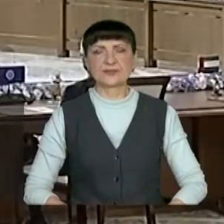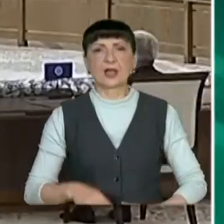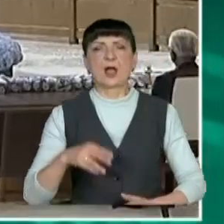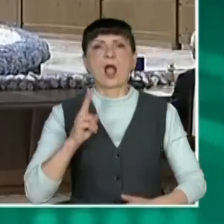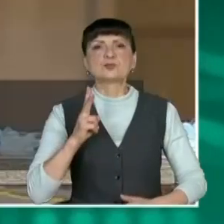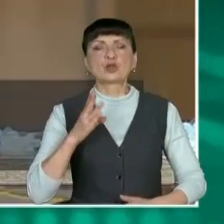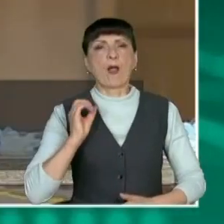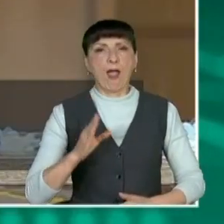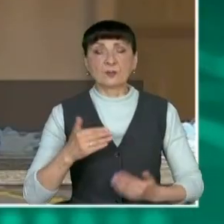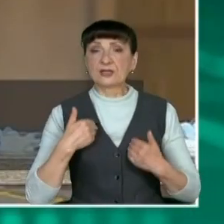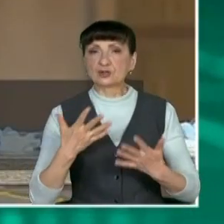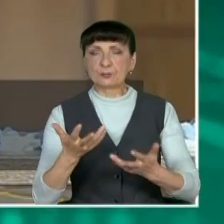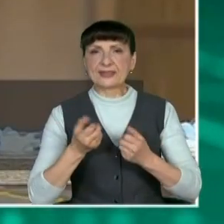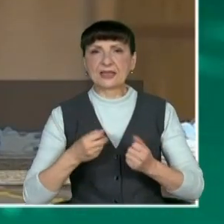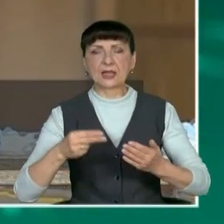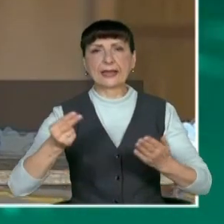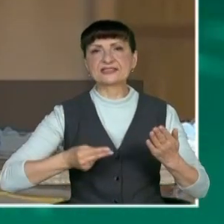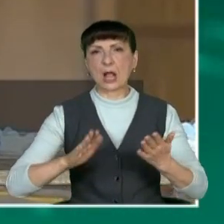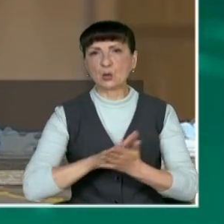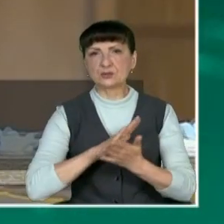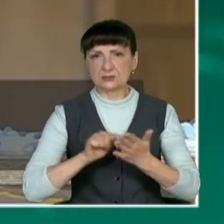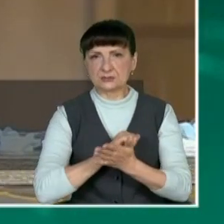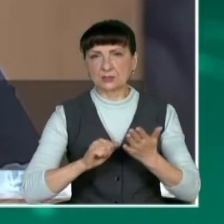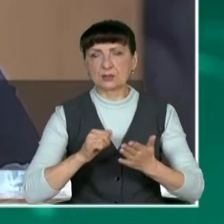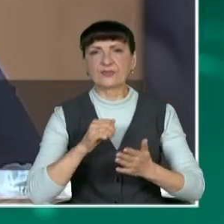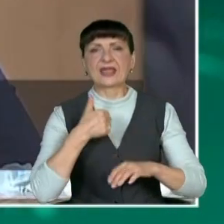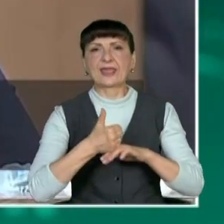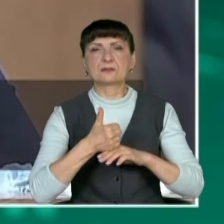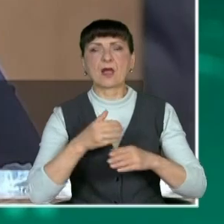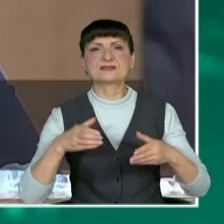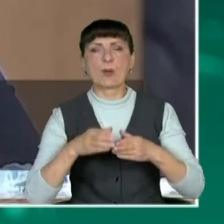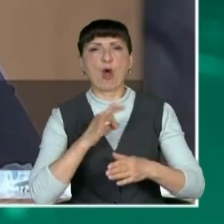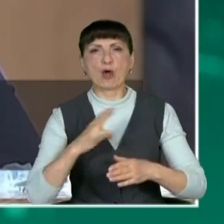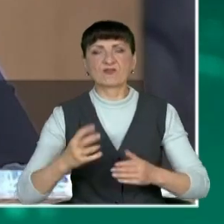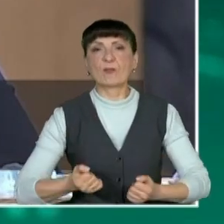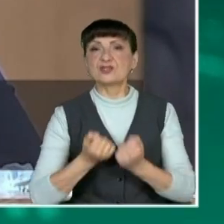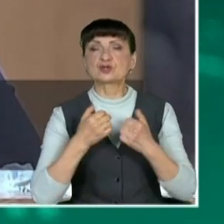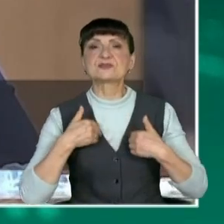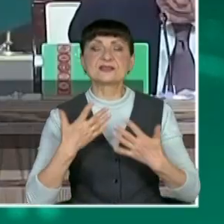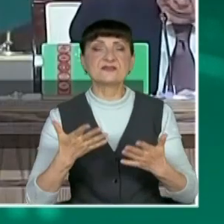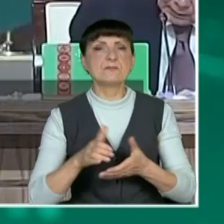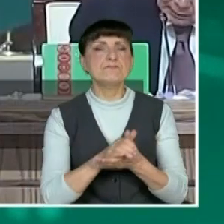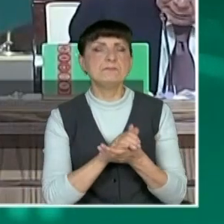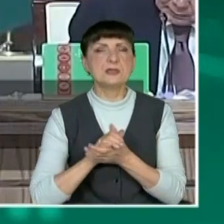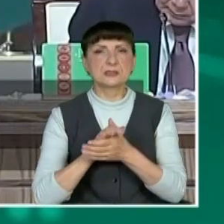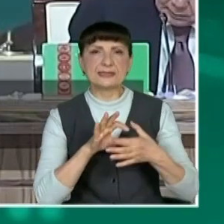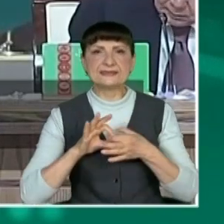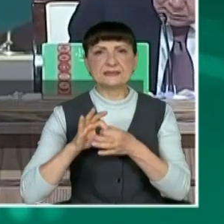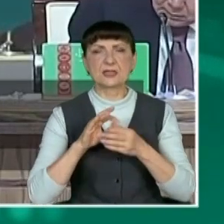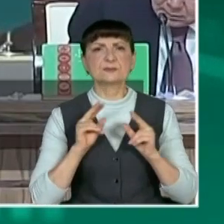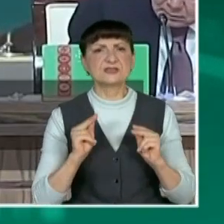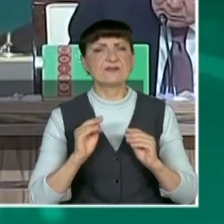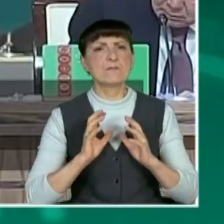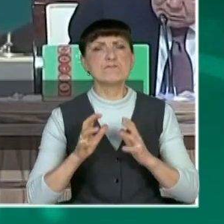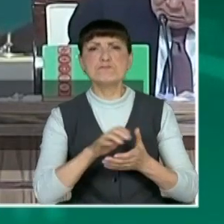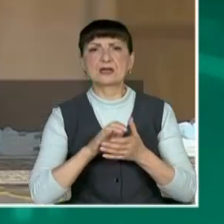Касым-Жомарт Токаев предложил принять резолюцию Генассамблеи ООН в поддержку инициативы о мирном единстве за справедливый мир,